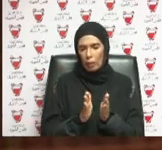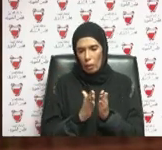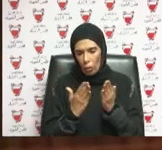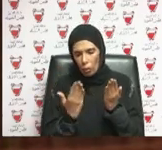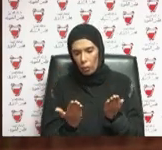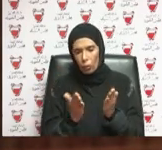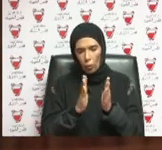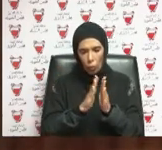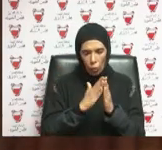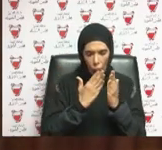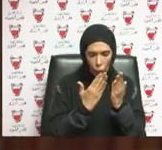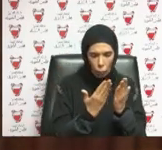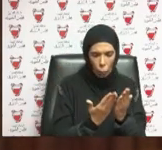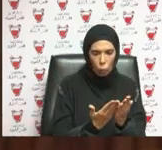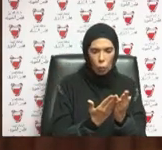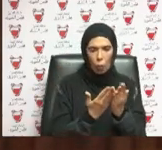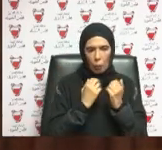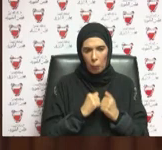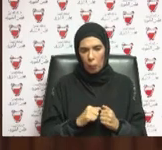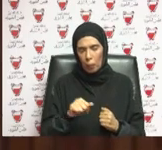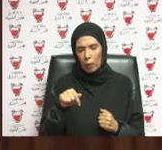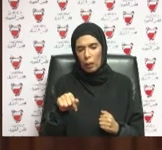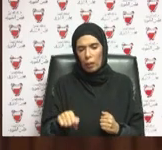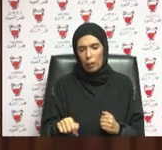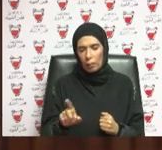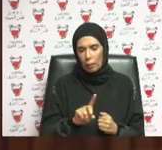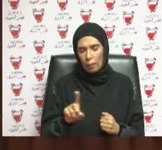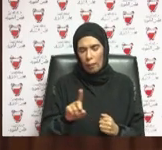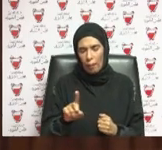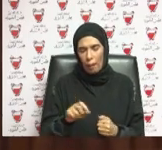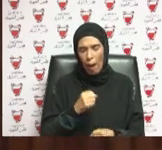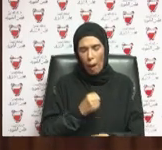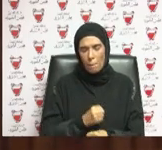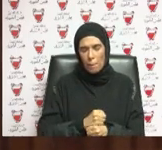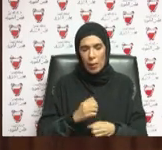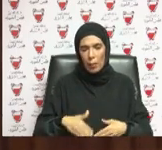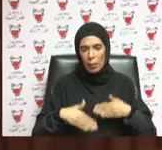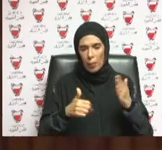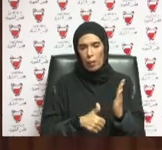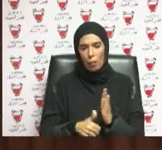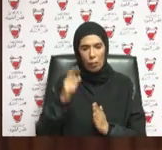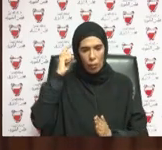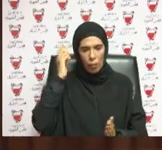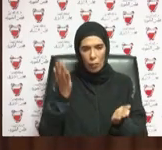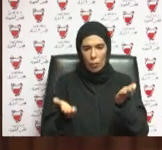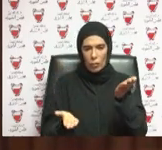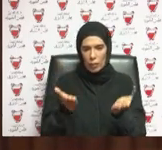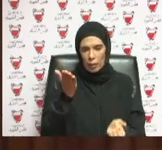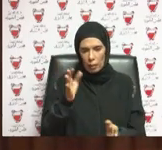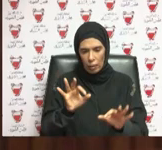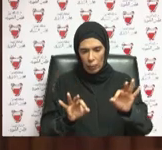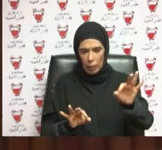لذكر محاسن ومناقب سمو الأمير رحمه الله، فقد كان قائد ذو حكمة وحنكة